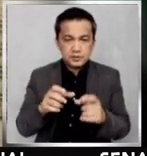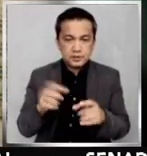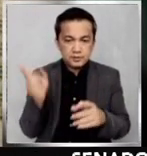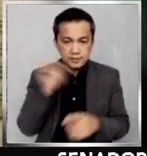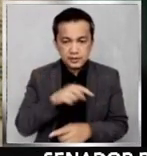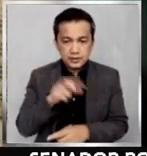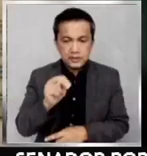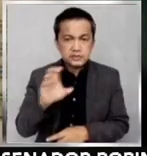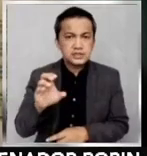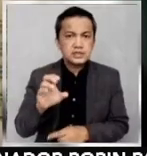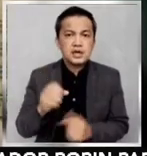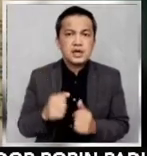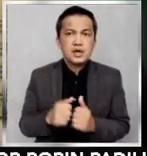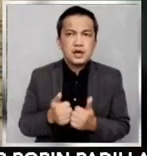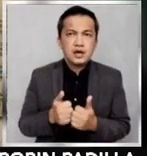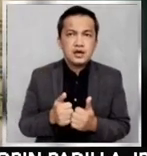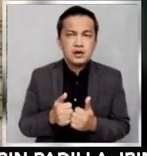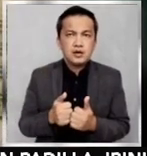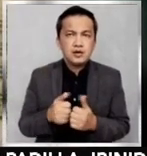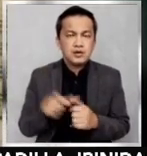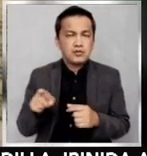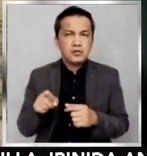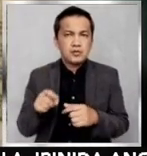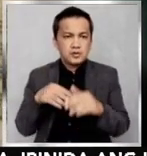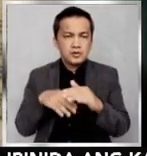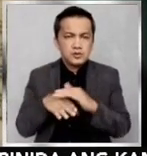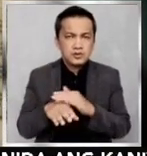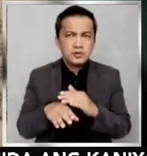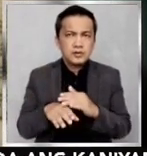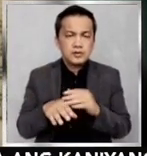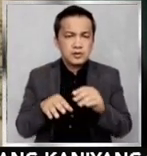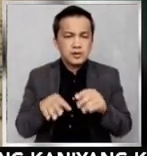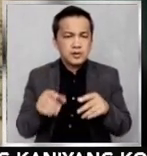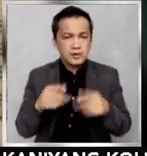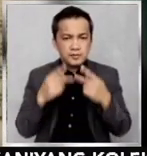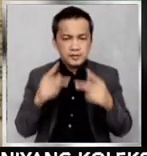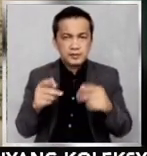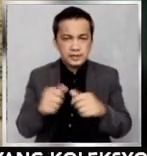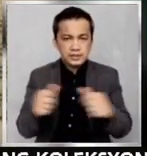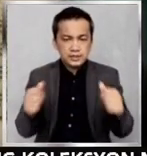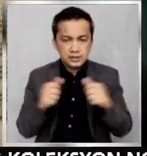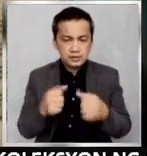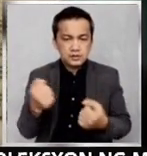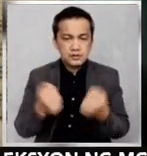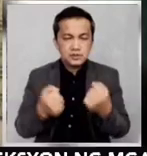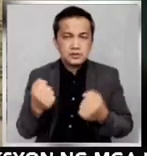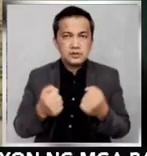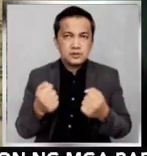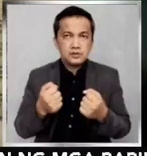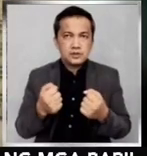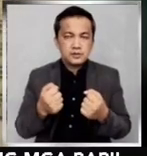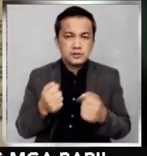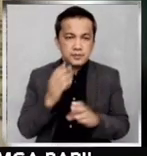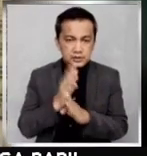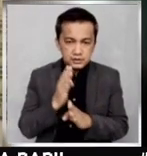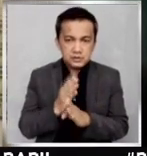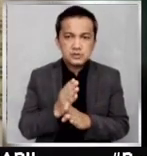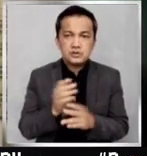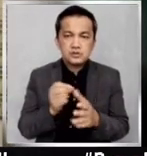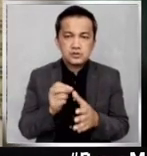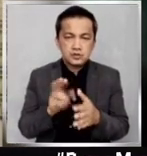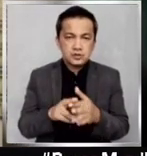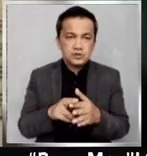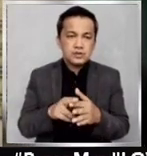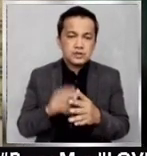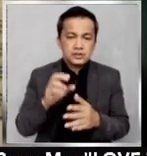kung rumagasa sa mga public areas yung mga minamaneho mong bus or cranes or